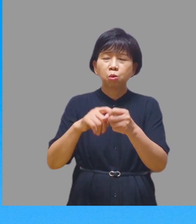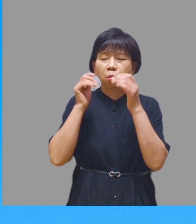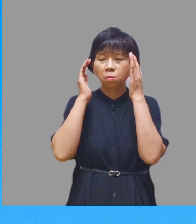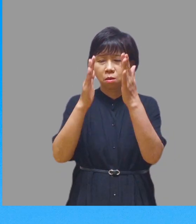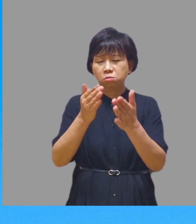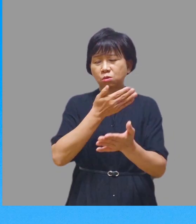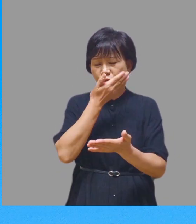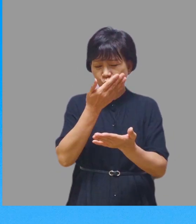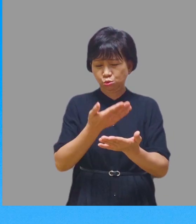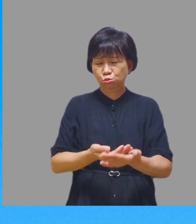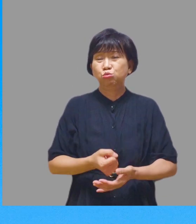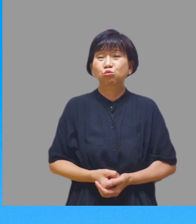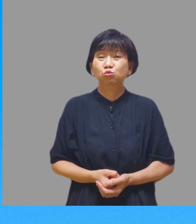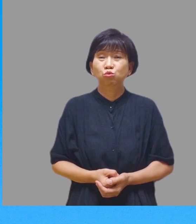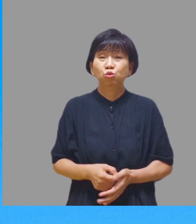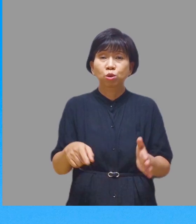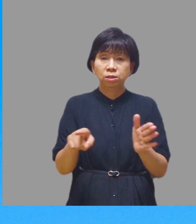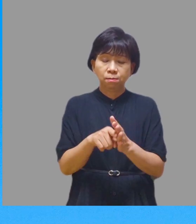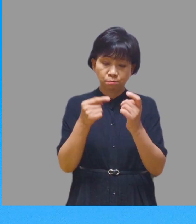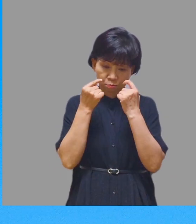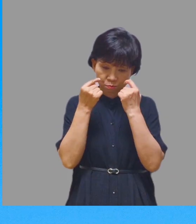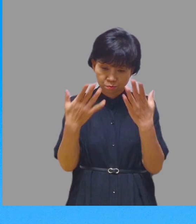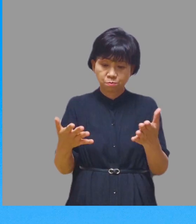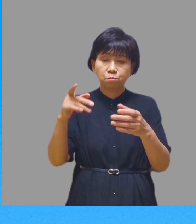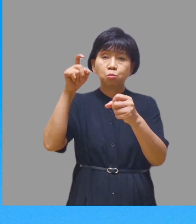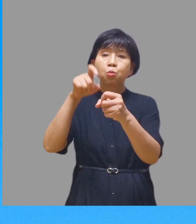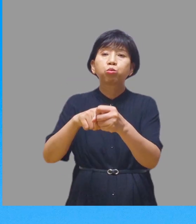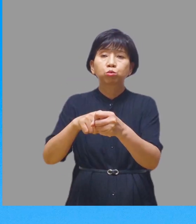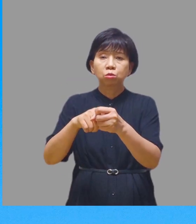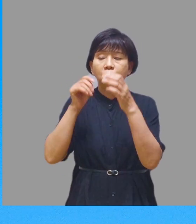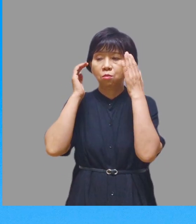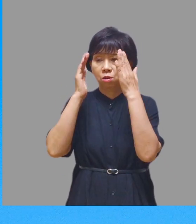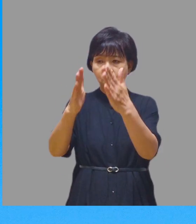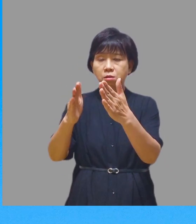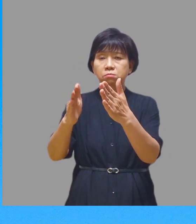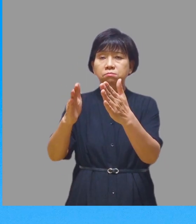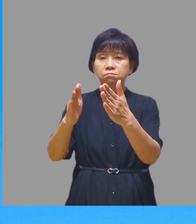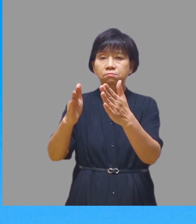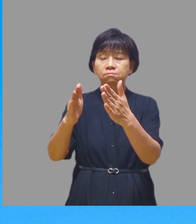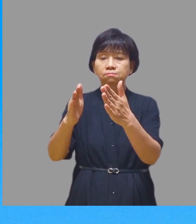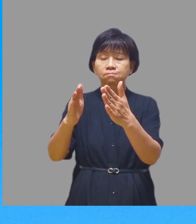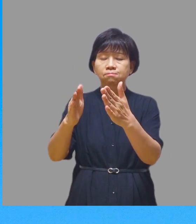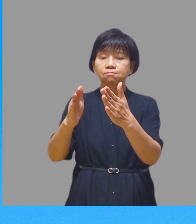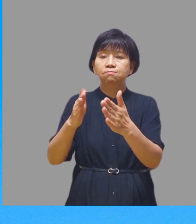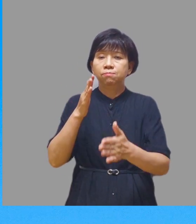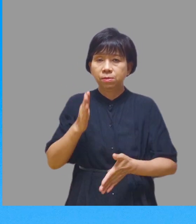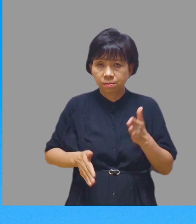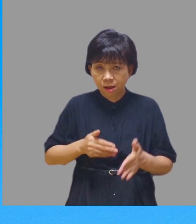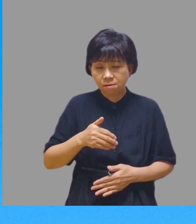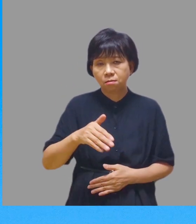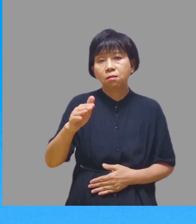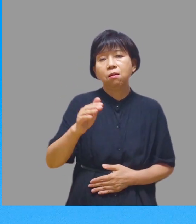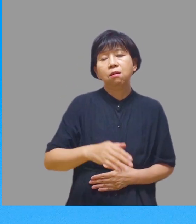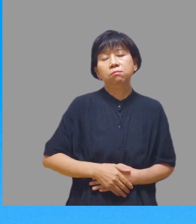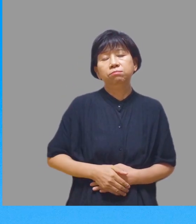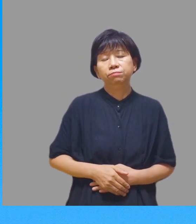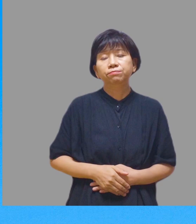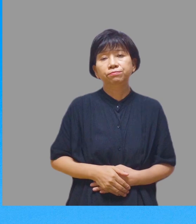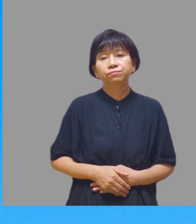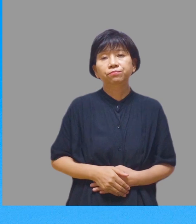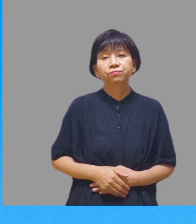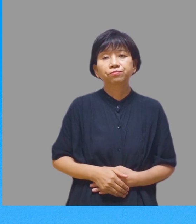아니겠습니까? 신앙은 분명한 목적지를 향해 방향을 잡고 달려가는 경주인